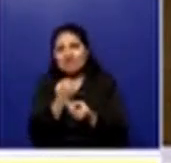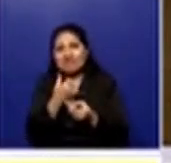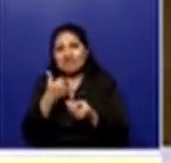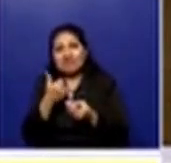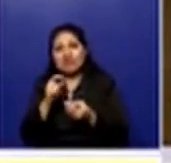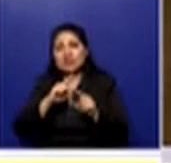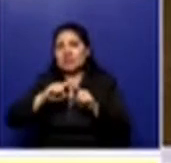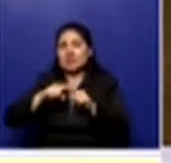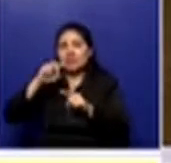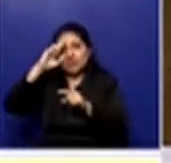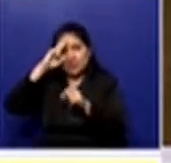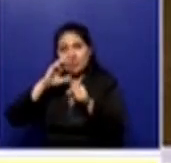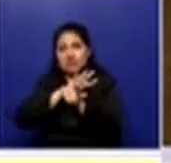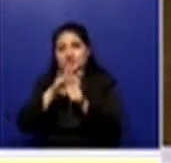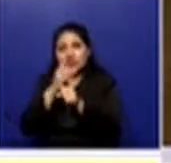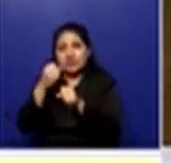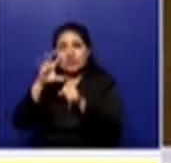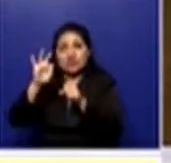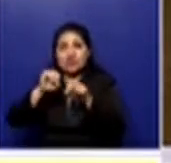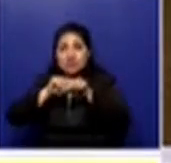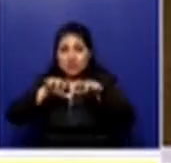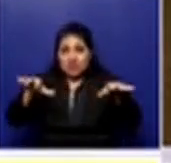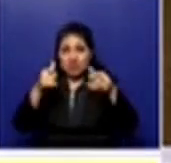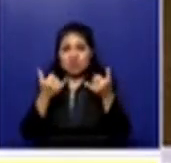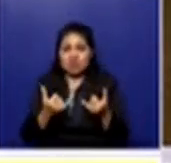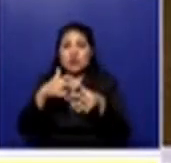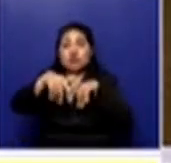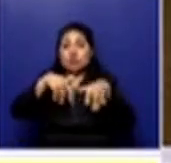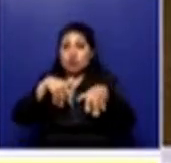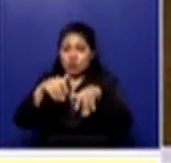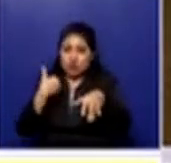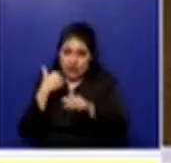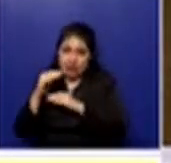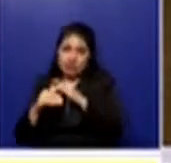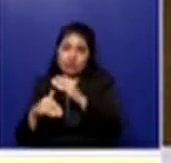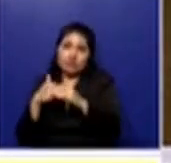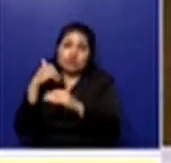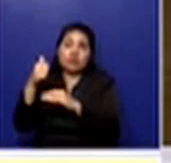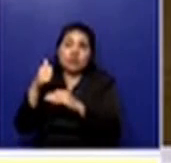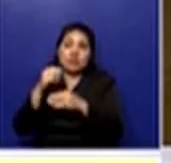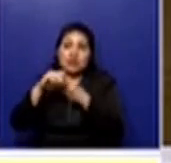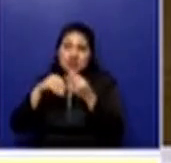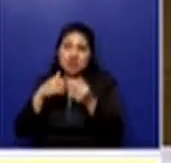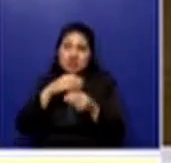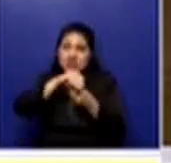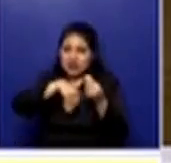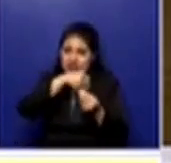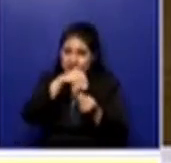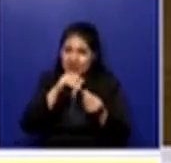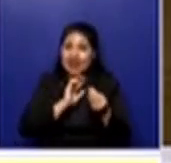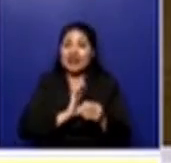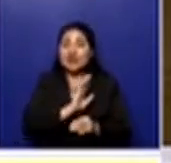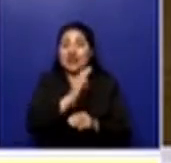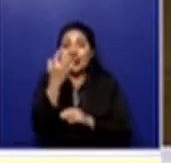การระบาดของโควิด-19 เนี่ยมีชุมชนที่ฟื้นตัวเองได้ด้วยแนวทางเศรษฐกิจพอเพียงมากมายอันนี้อยู่ในรายการดอกผลของ